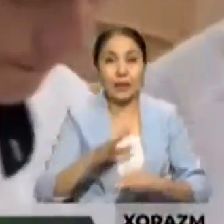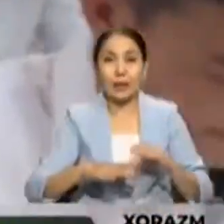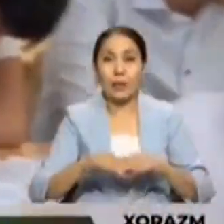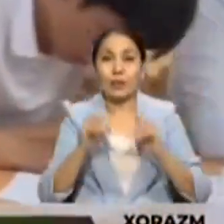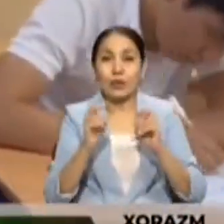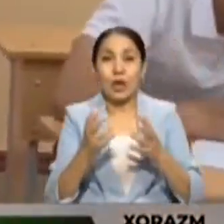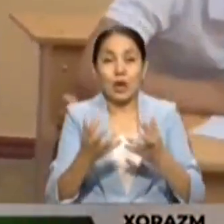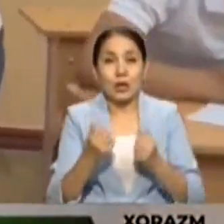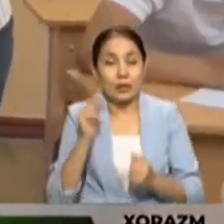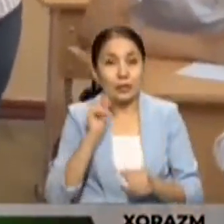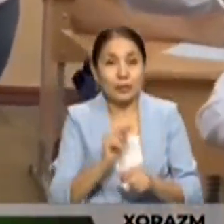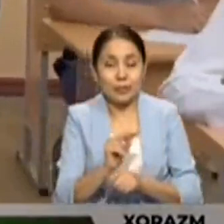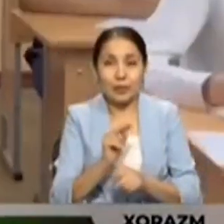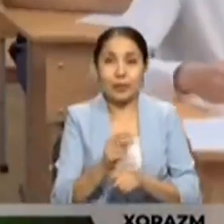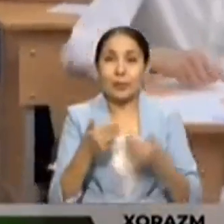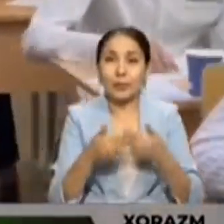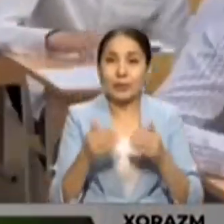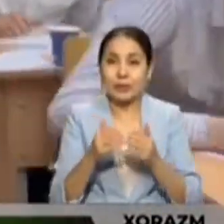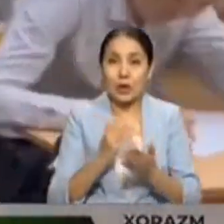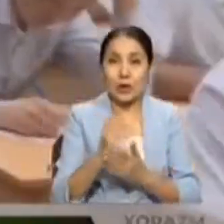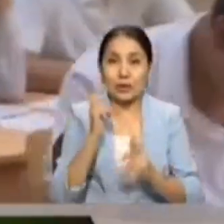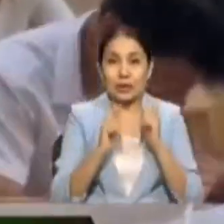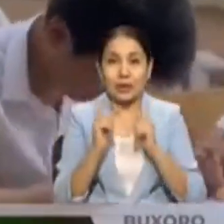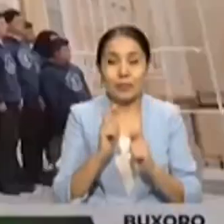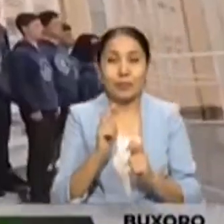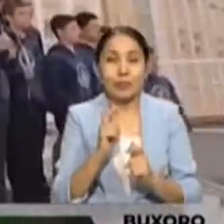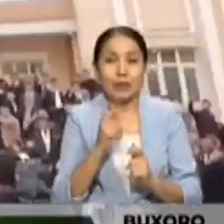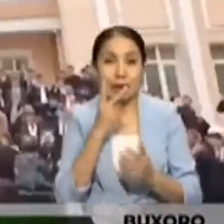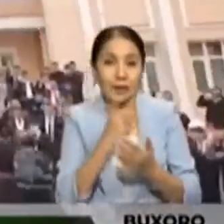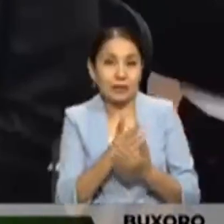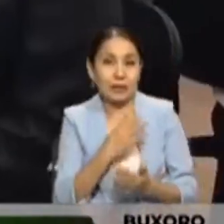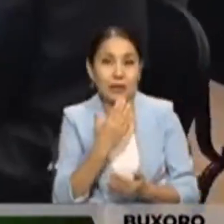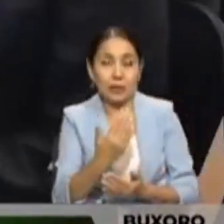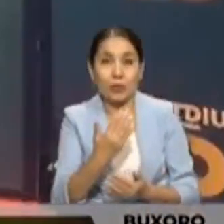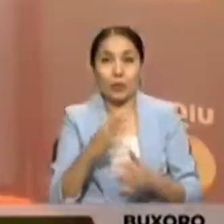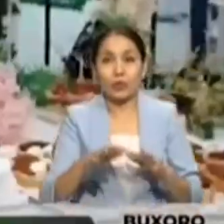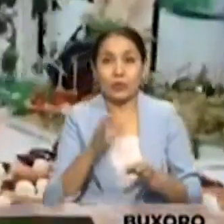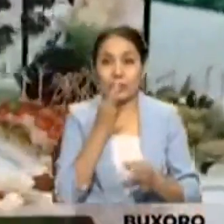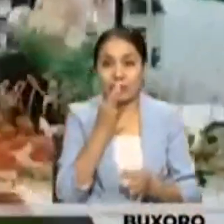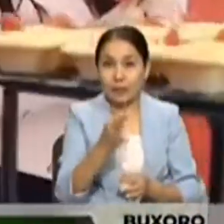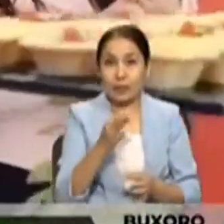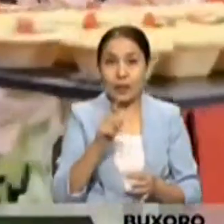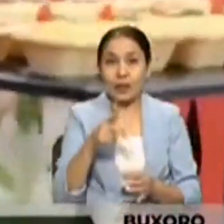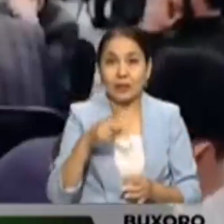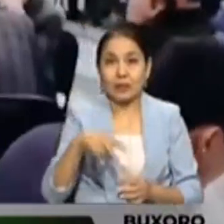mutaxassislardan olingan bilimlar bitiruvchilarga oliy ta'lim muassasasi talabasi bo'lishda qanotdir. Ma'lumot o'rnida mazkur litseyni